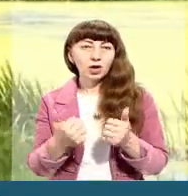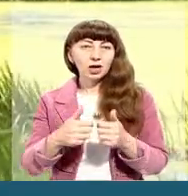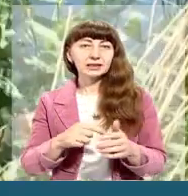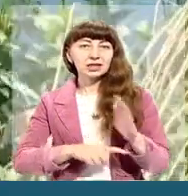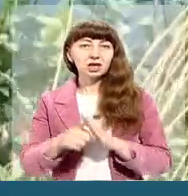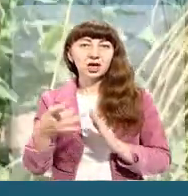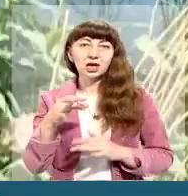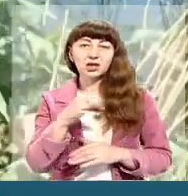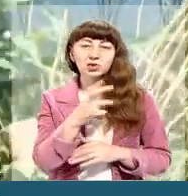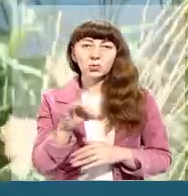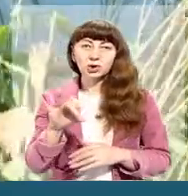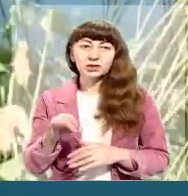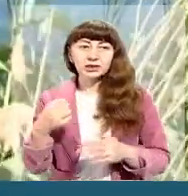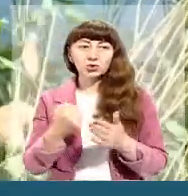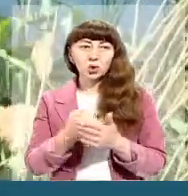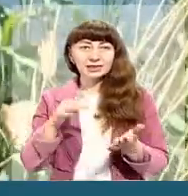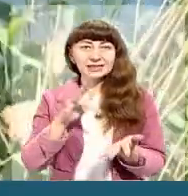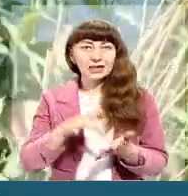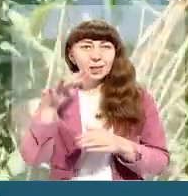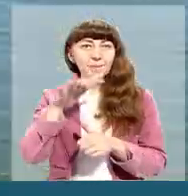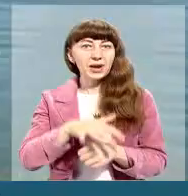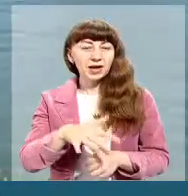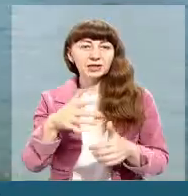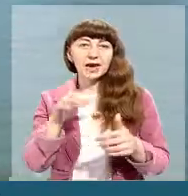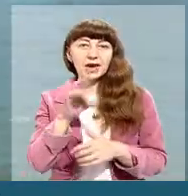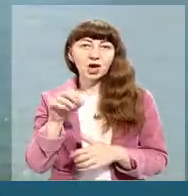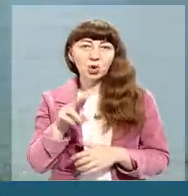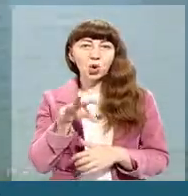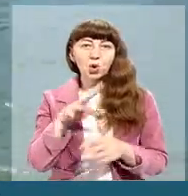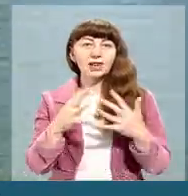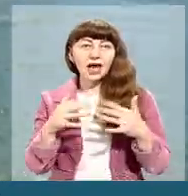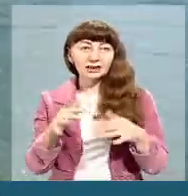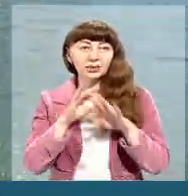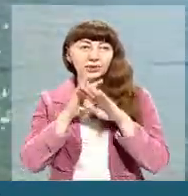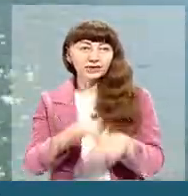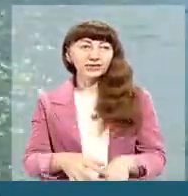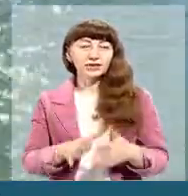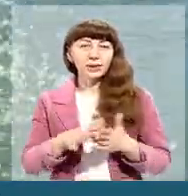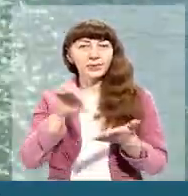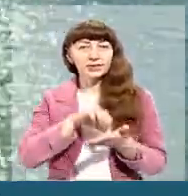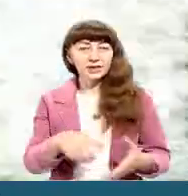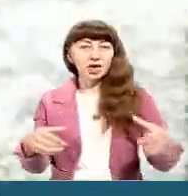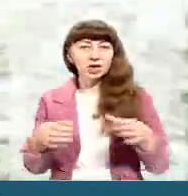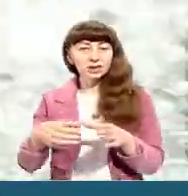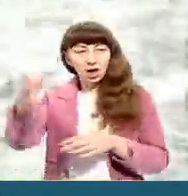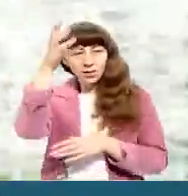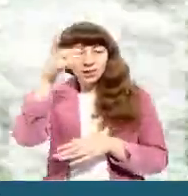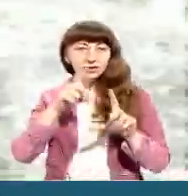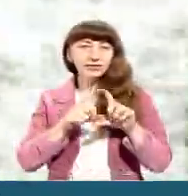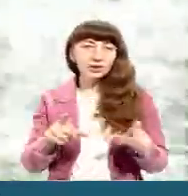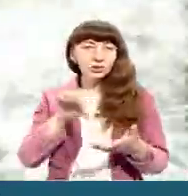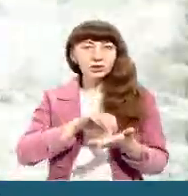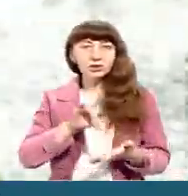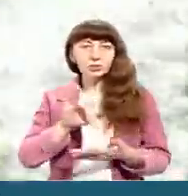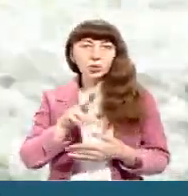до центрального пляжа, проведение ежегодного областного эколагеря для учащихся школ, вузов, представителей организации образования с